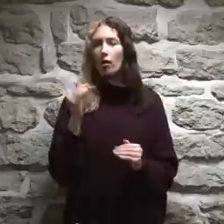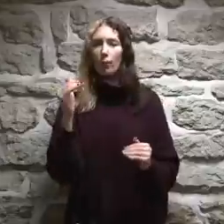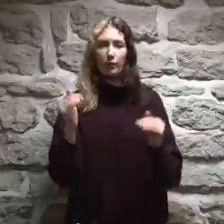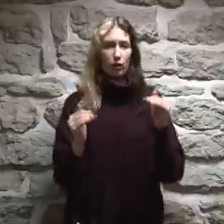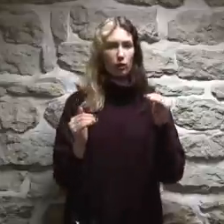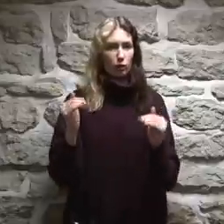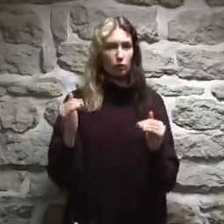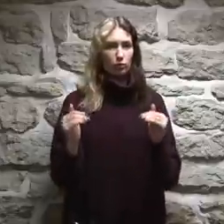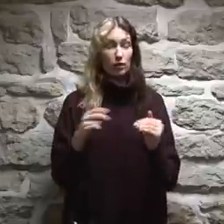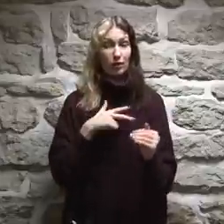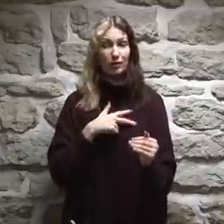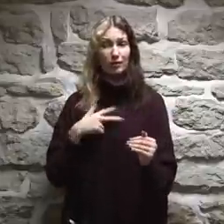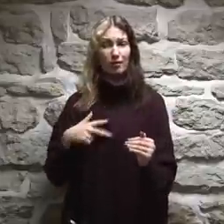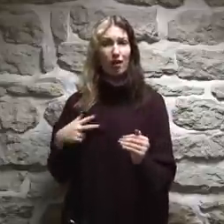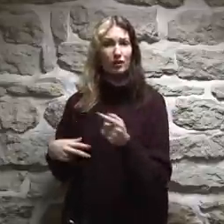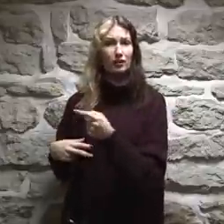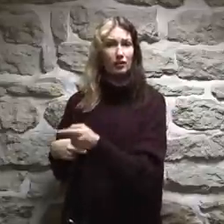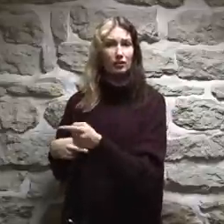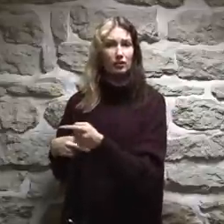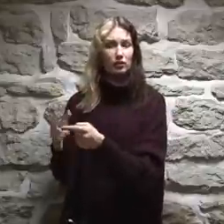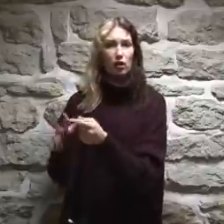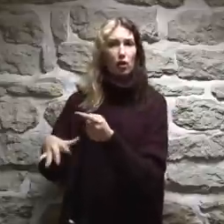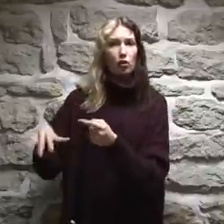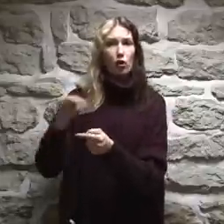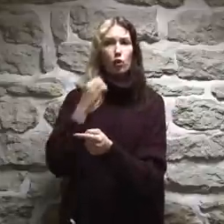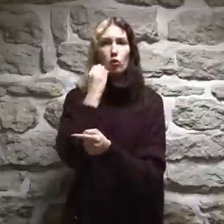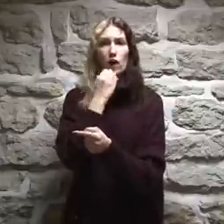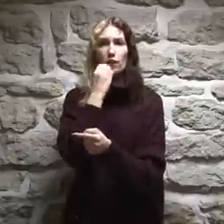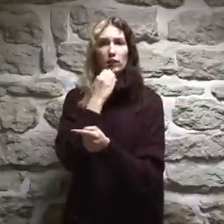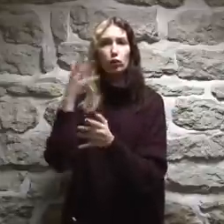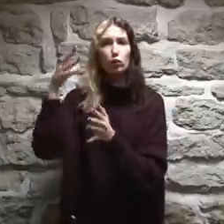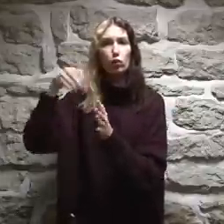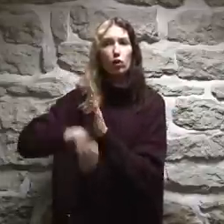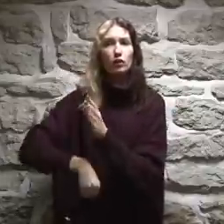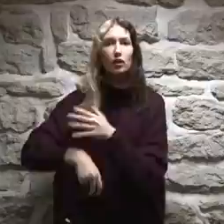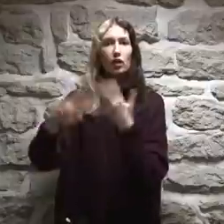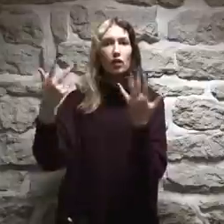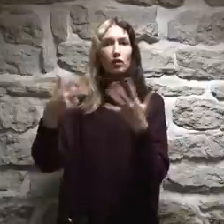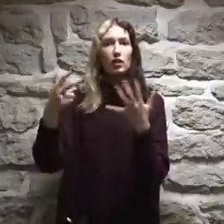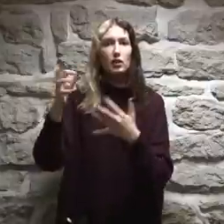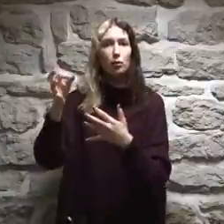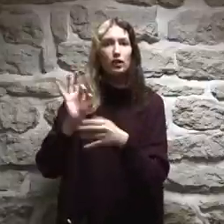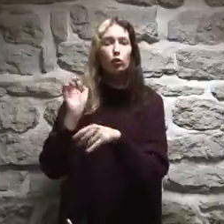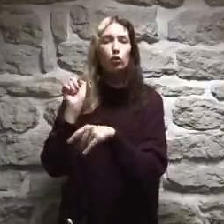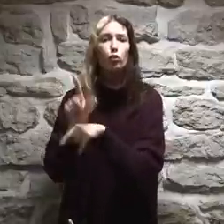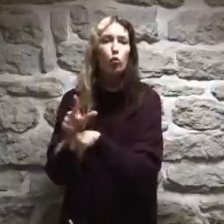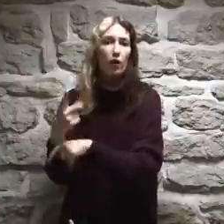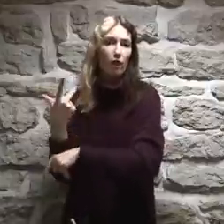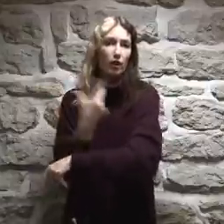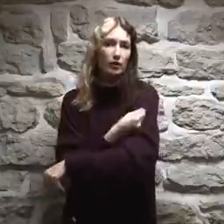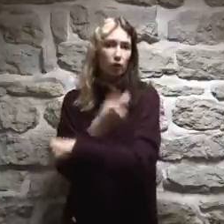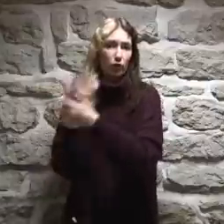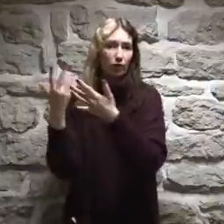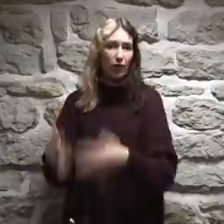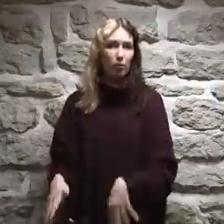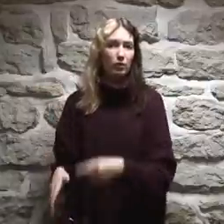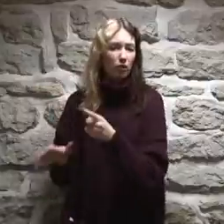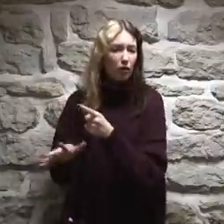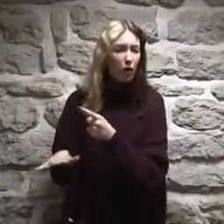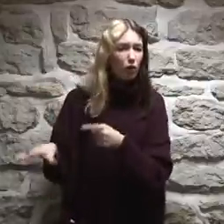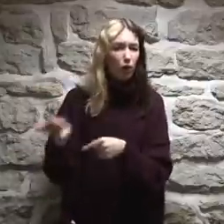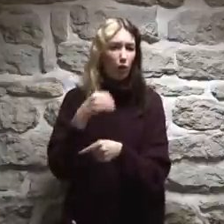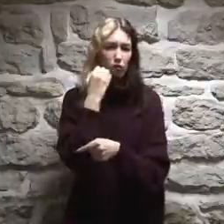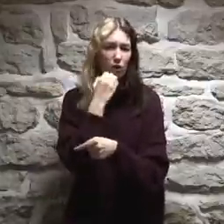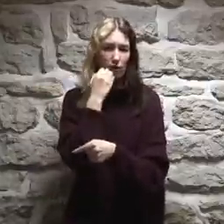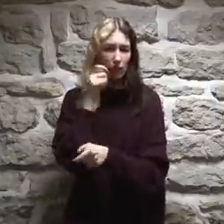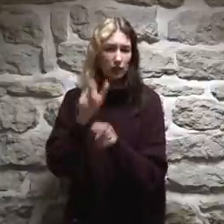siis Taanis on kogu rahvastikust vaktsineeritud üle 80% kogu rahvastikust.